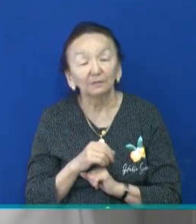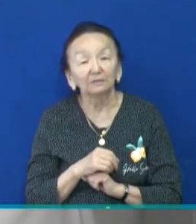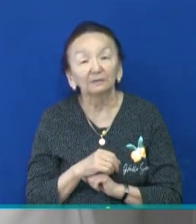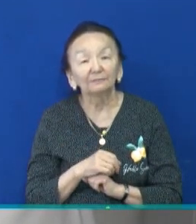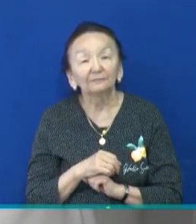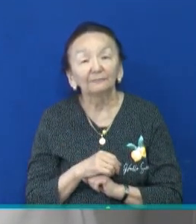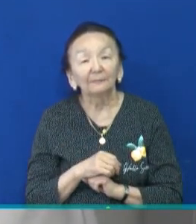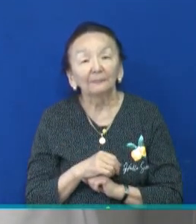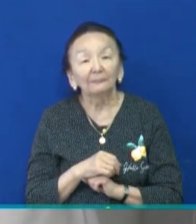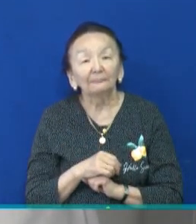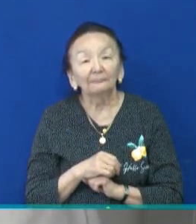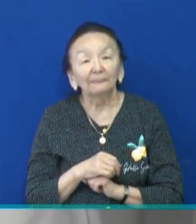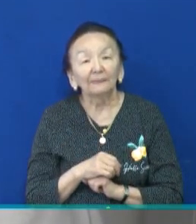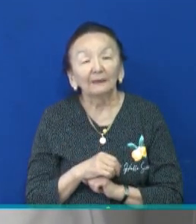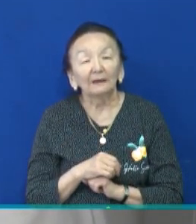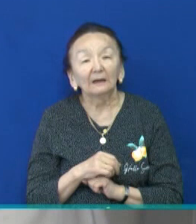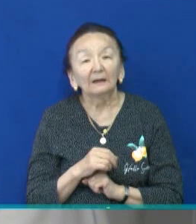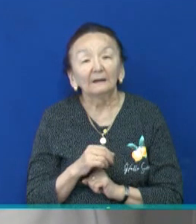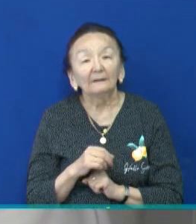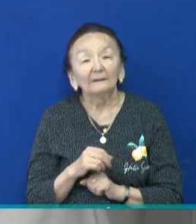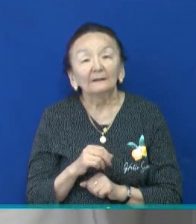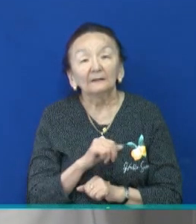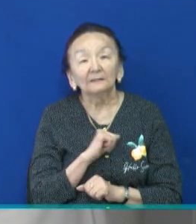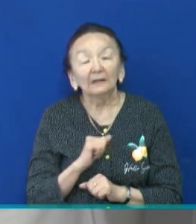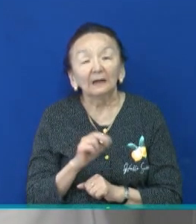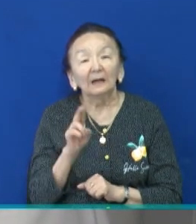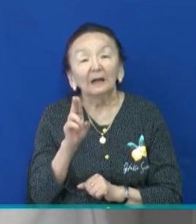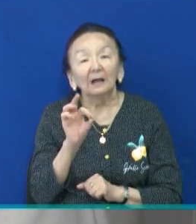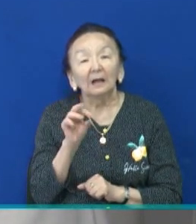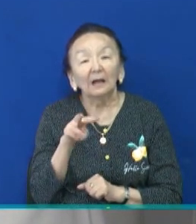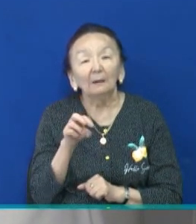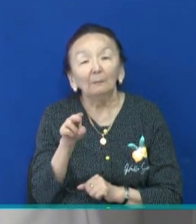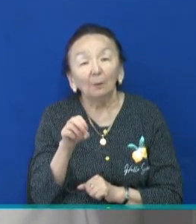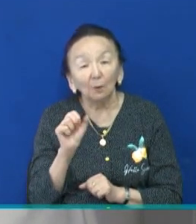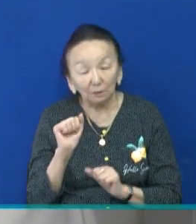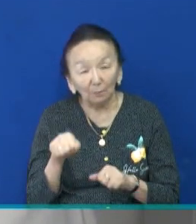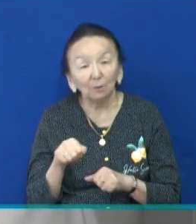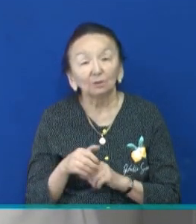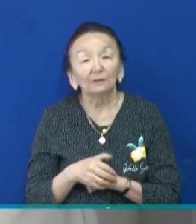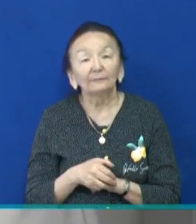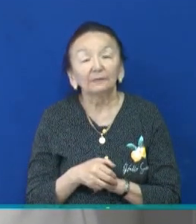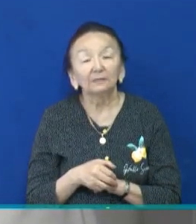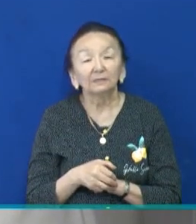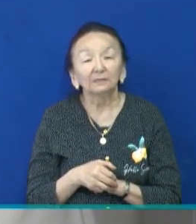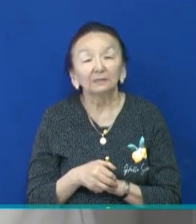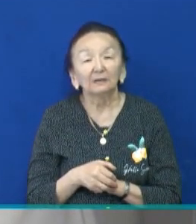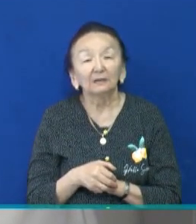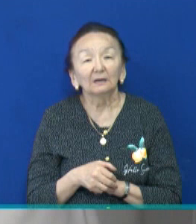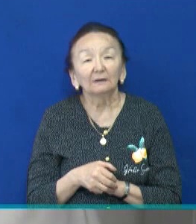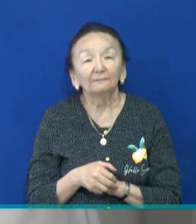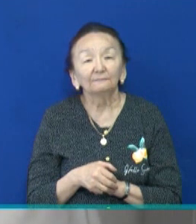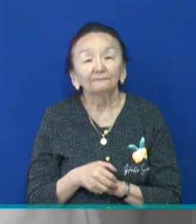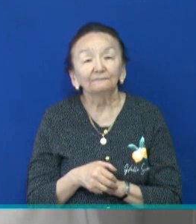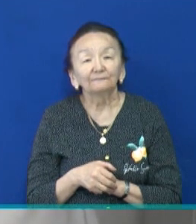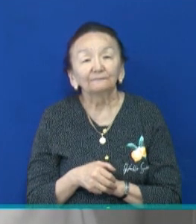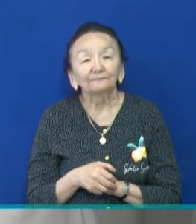мөлшерді көлемді қосылған, дайындалған компоттарды үй жағдайындағы, одан кейін